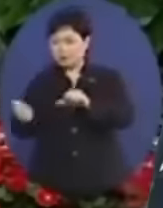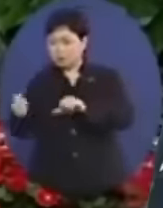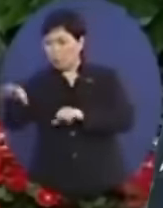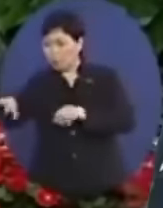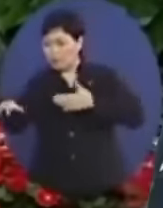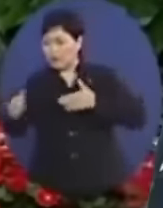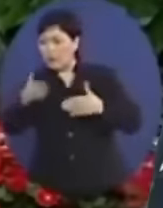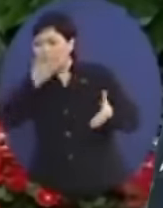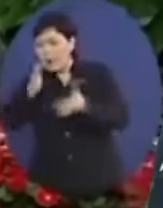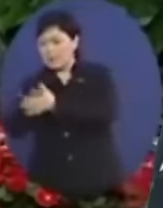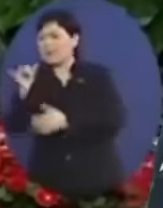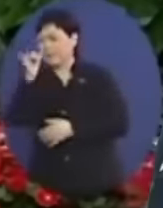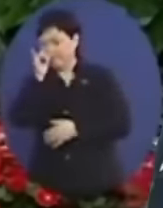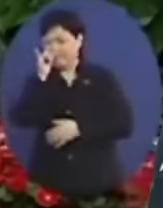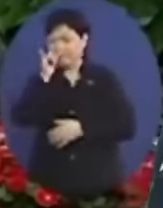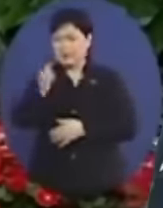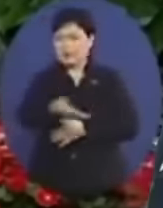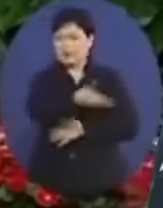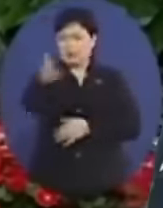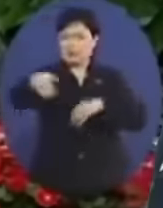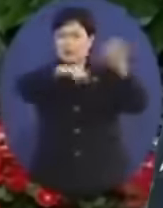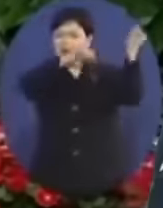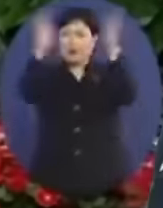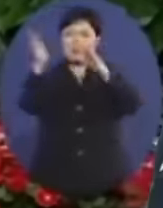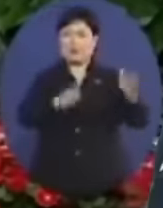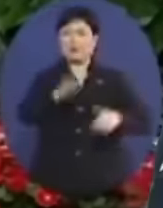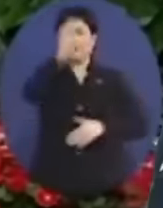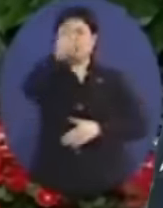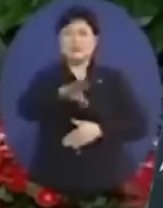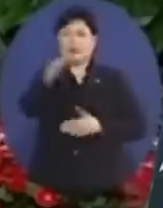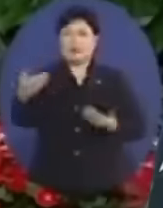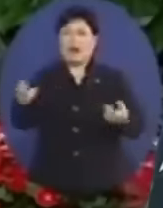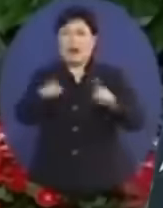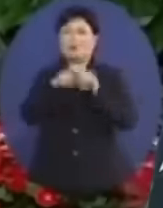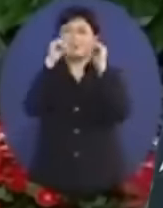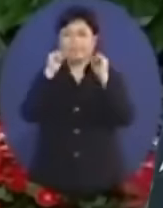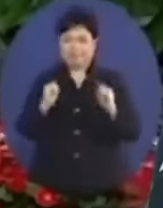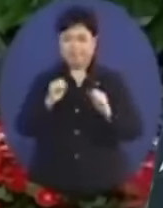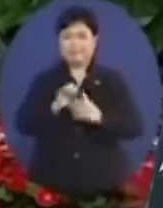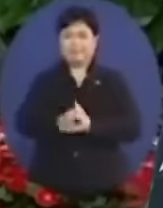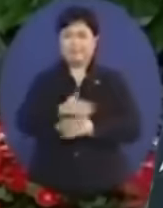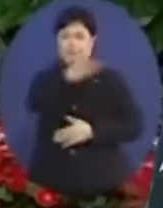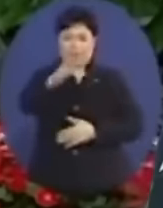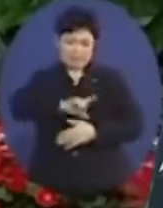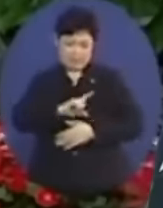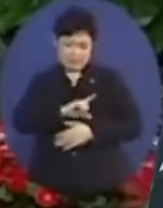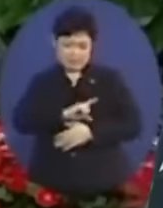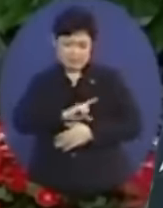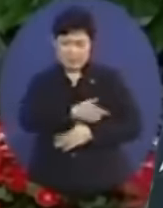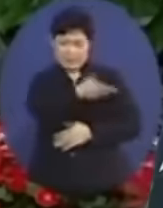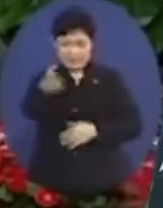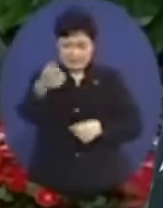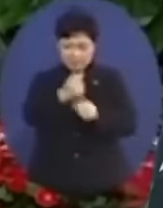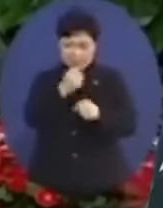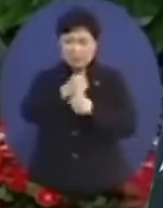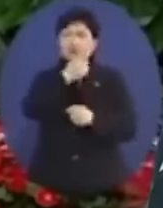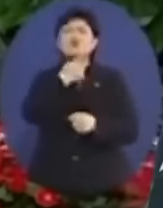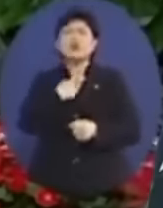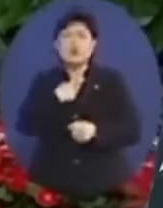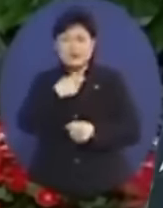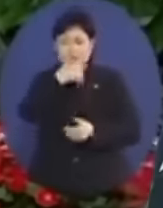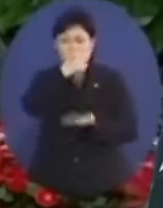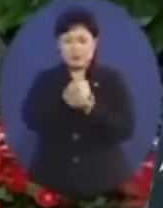전 갈의 십자가에 여러분 다 같이 있었어요 여러분의 이름으로 여러분이 지은 죄를